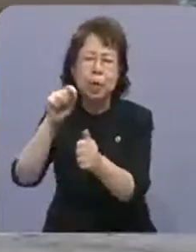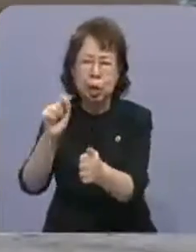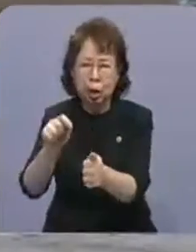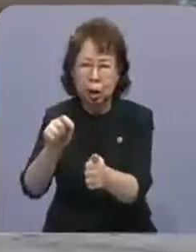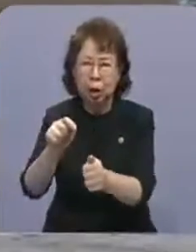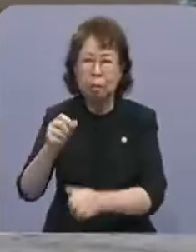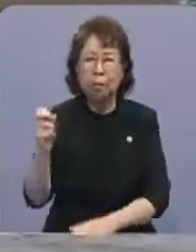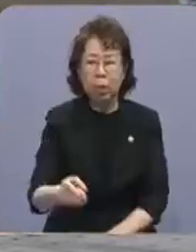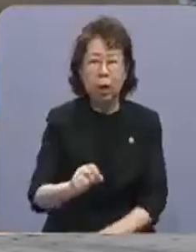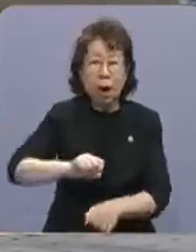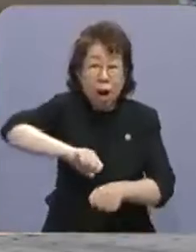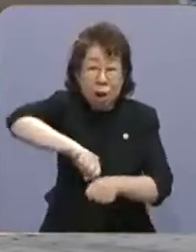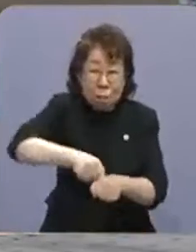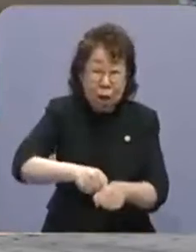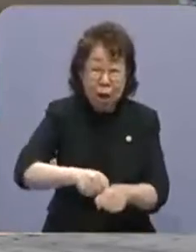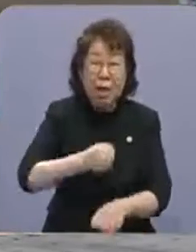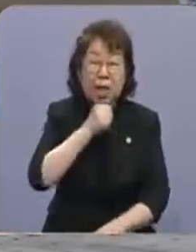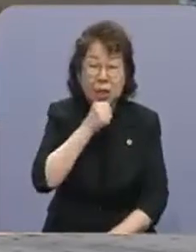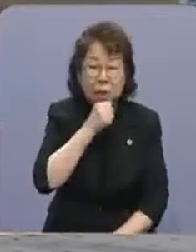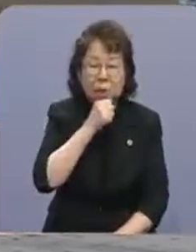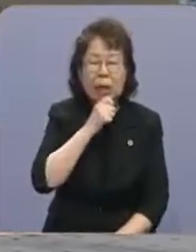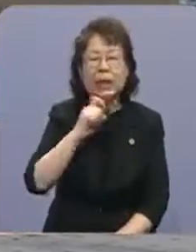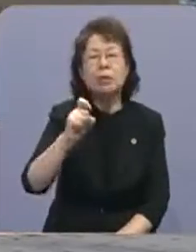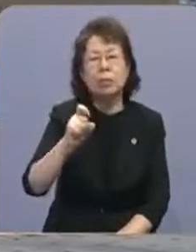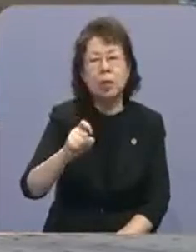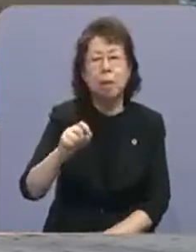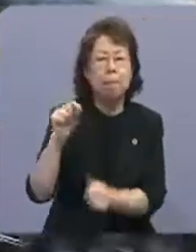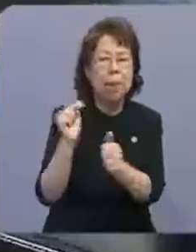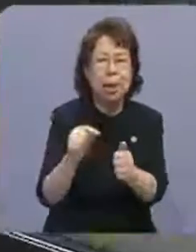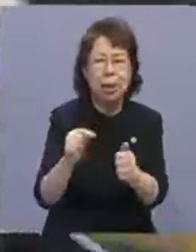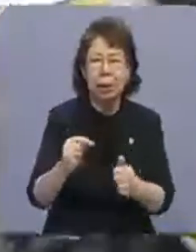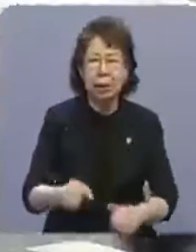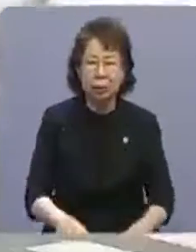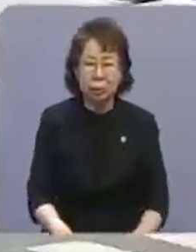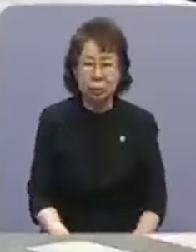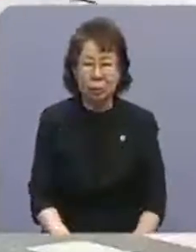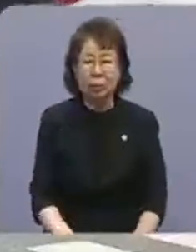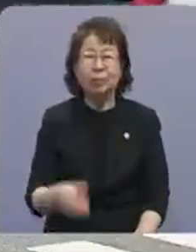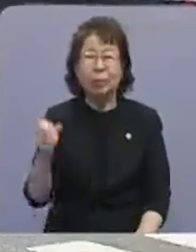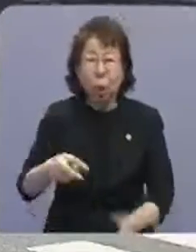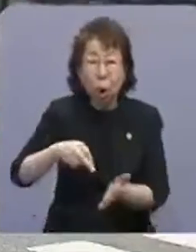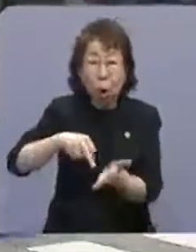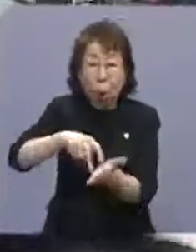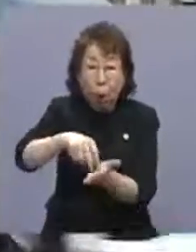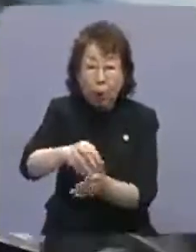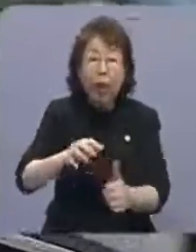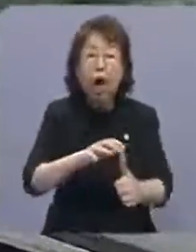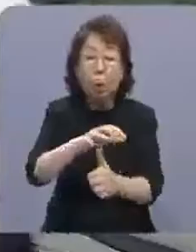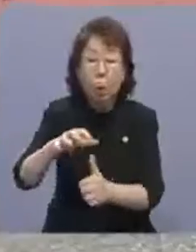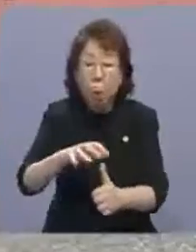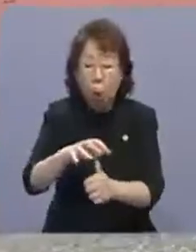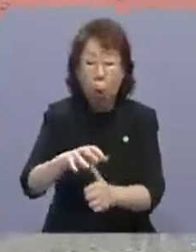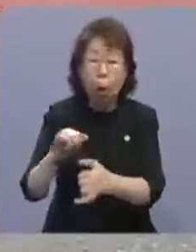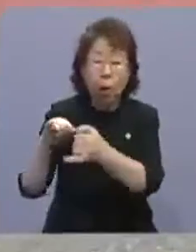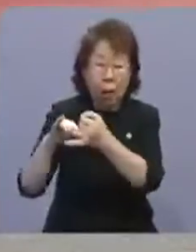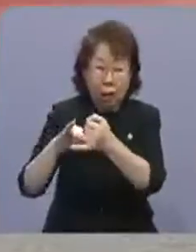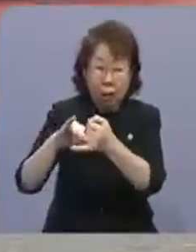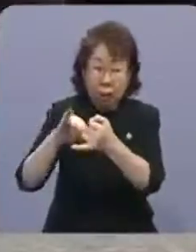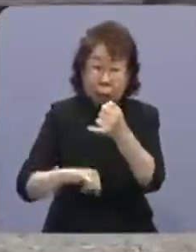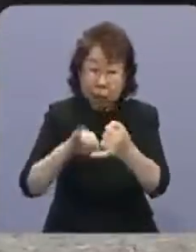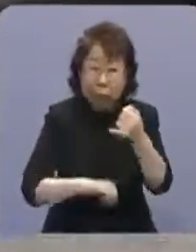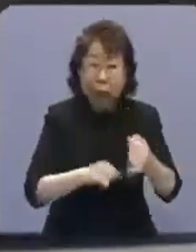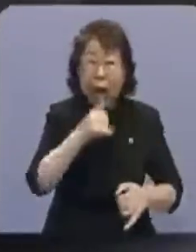부과되고 벌점 10점이 같이 부과됩니다. 여기에 보행자 보호 의무를 상습적으로 어기게